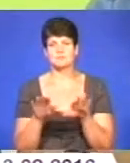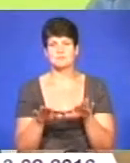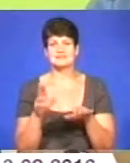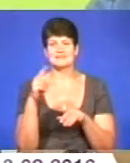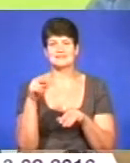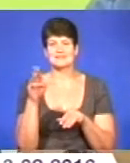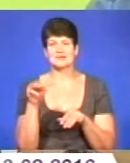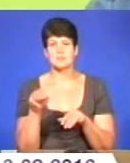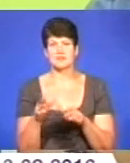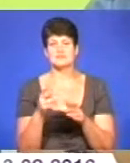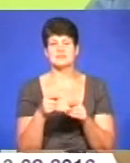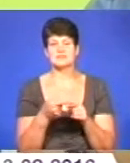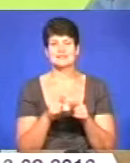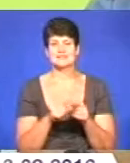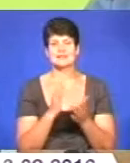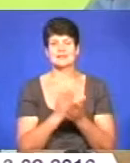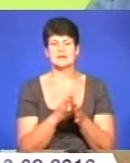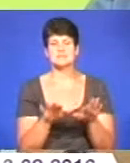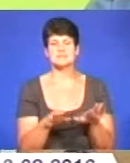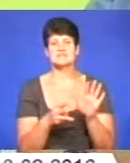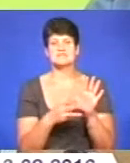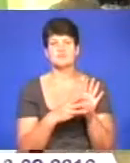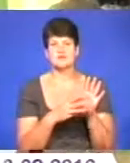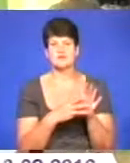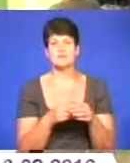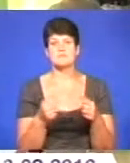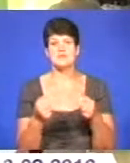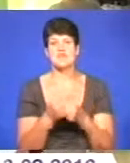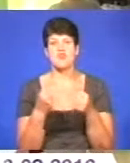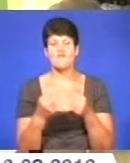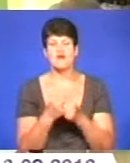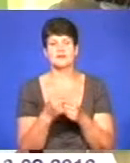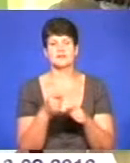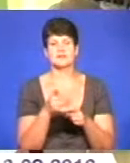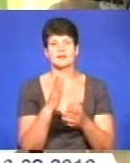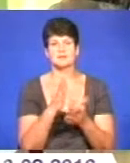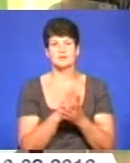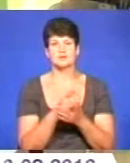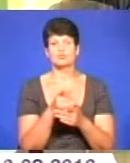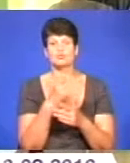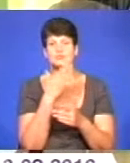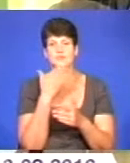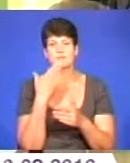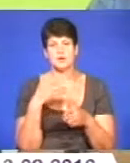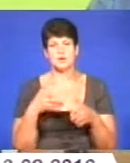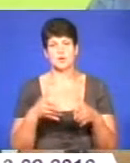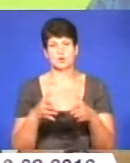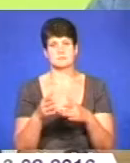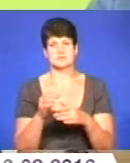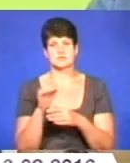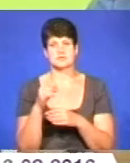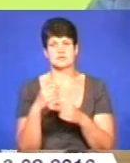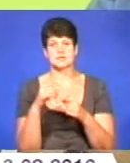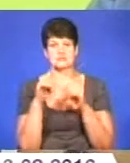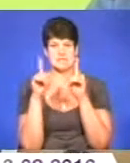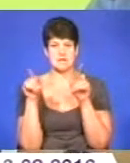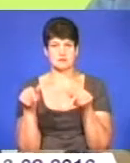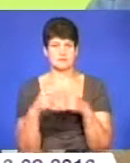Таких у Тернополі є 8, і в основному аварії там стаються через відсутність знаків чи розміток. По місту